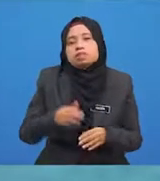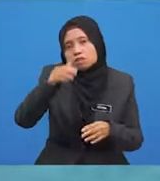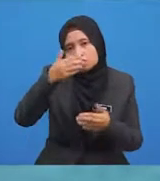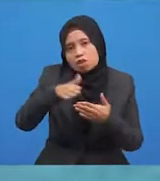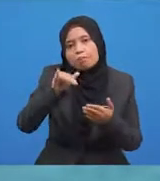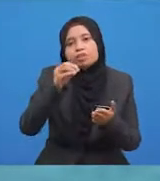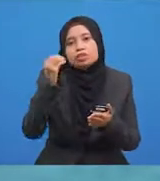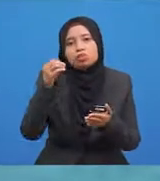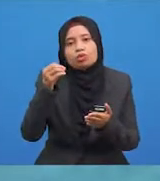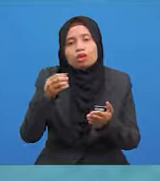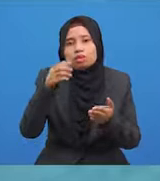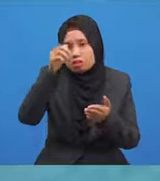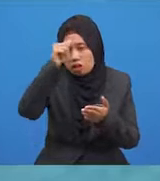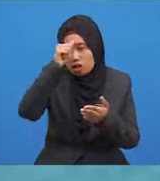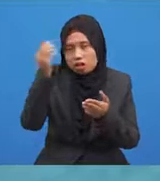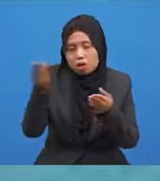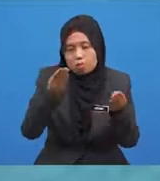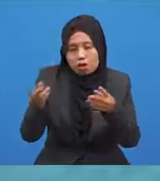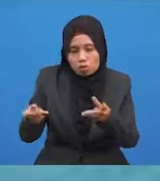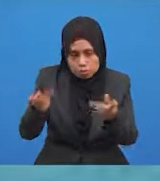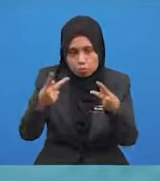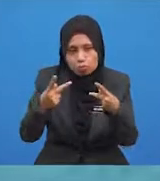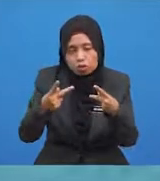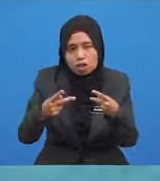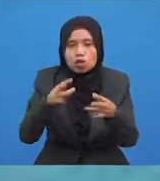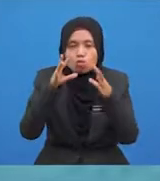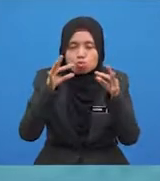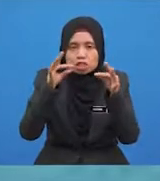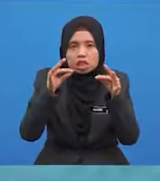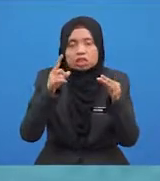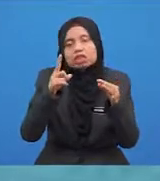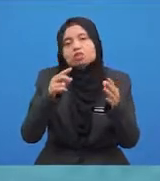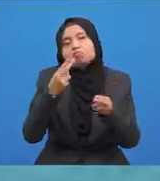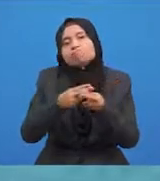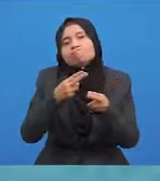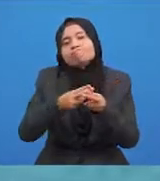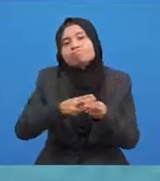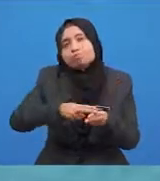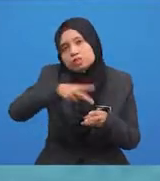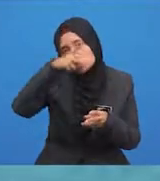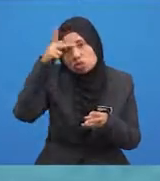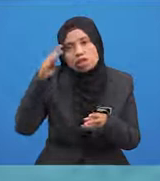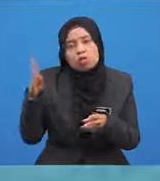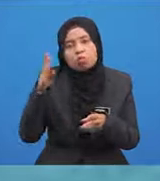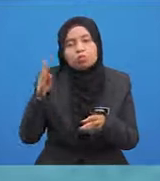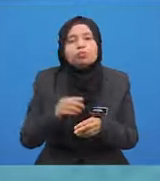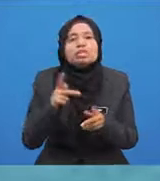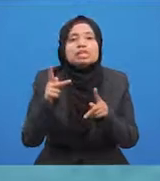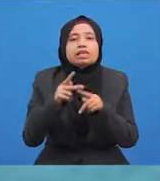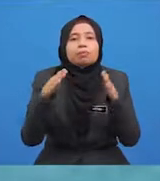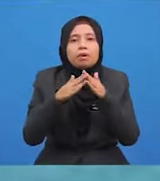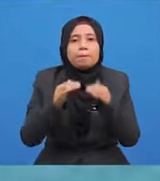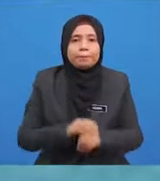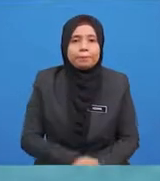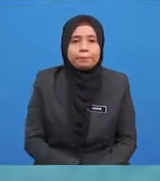Selepas Oren, ayah membawa pulang seekor lagi anak kucing yang dinamakan Kelabu pulang ke rumah.